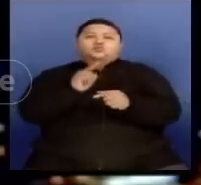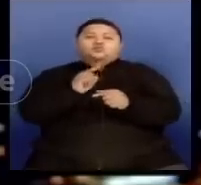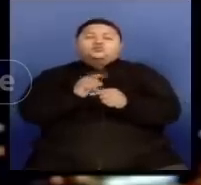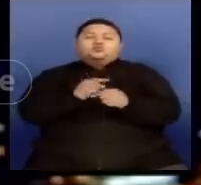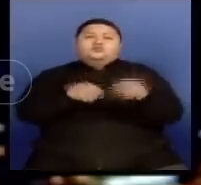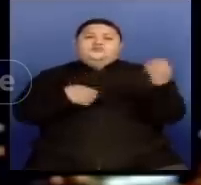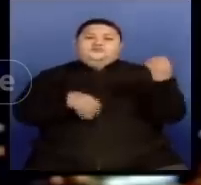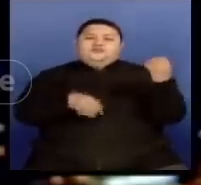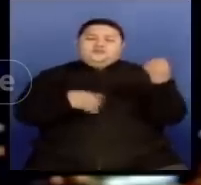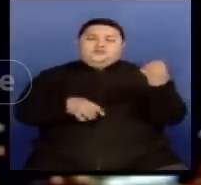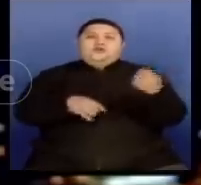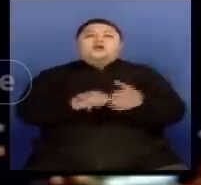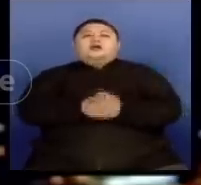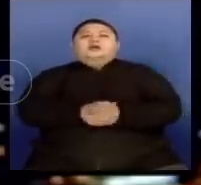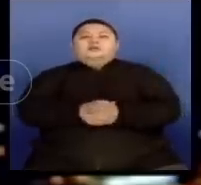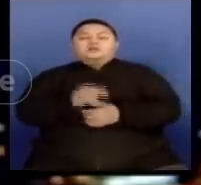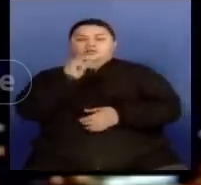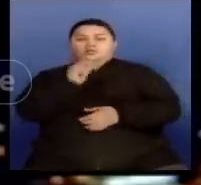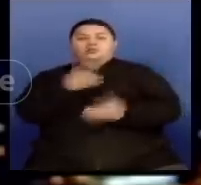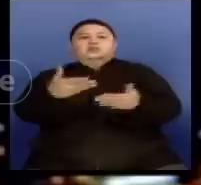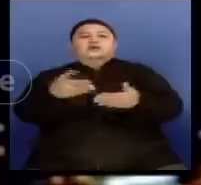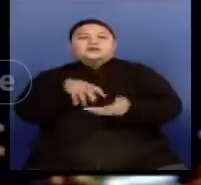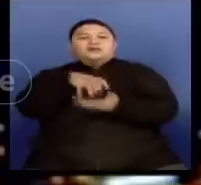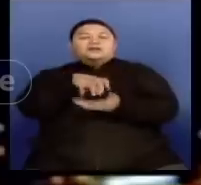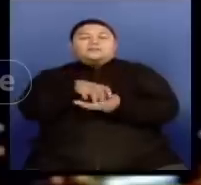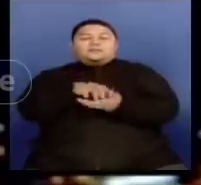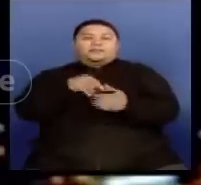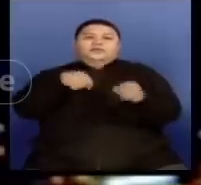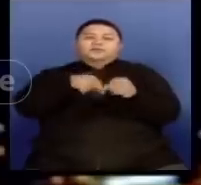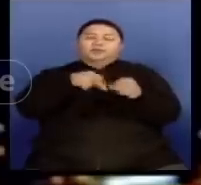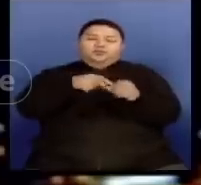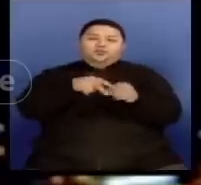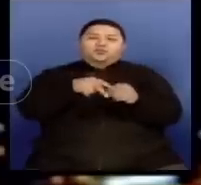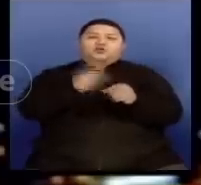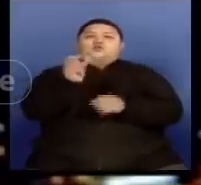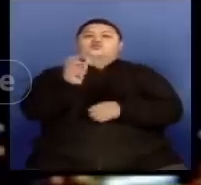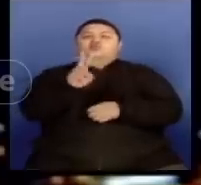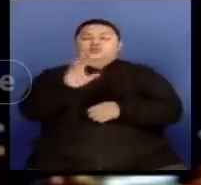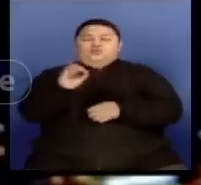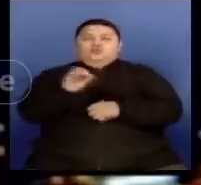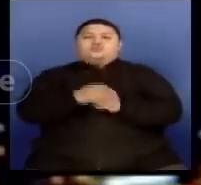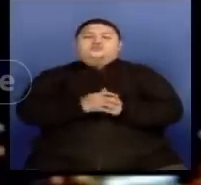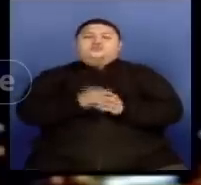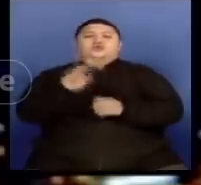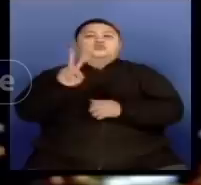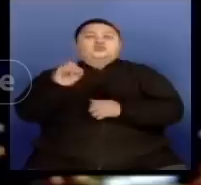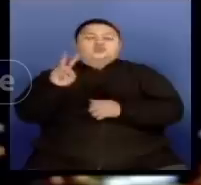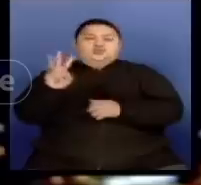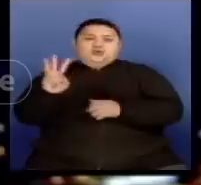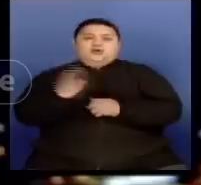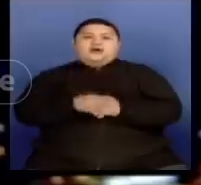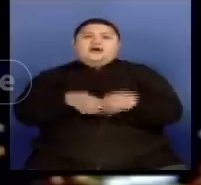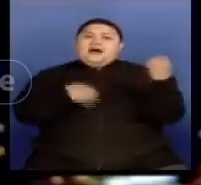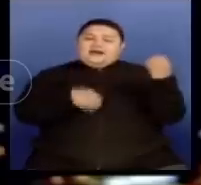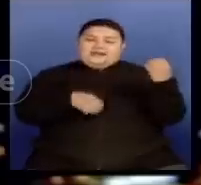sebagai tuan rumah Piala Dunia u-2023 Fifa mengungkap saat ini Argentina menjadikan di data teratas karena